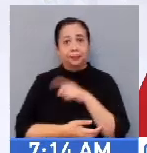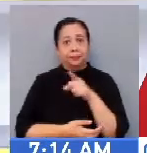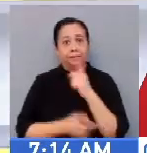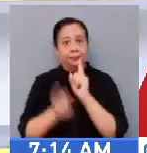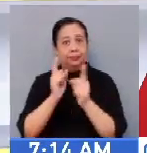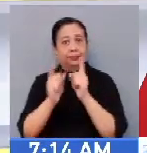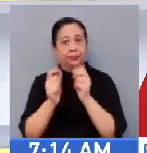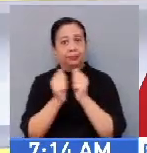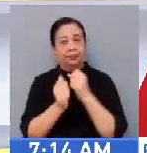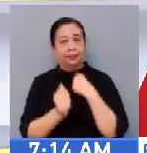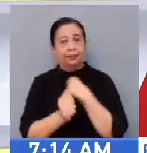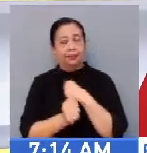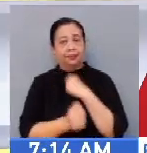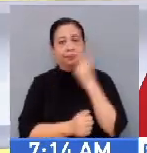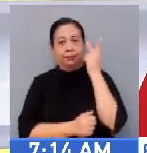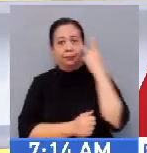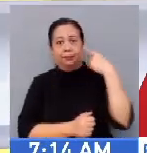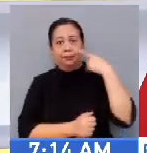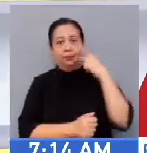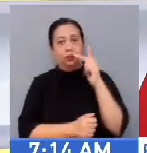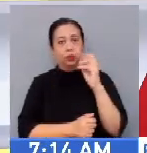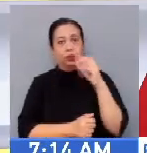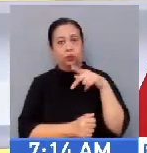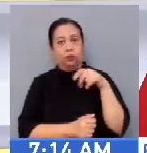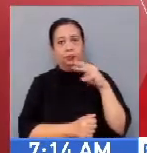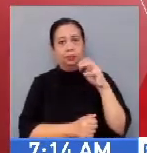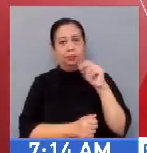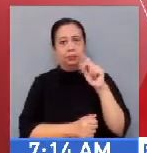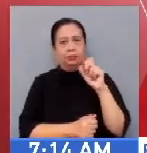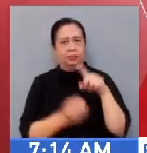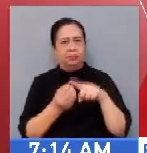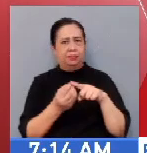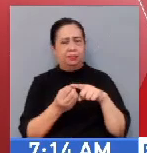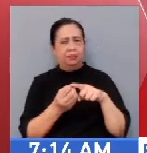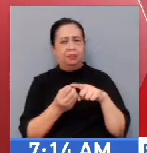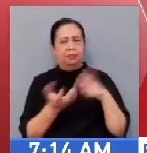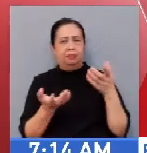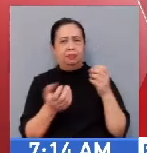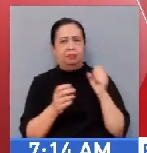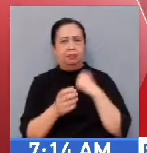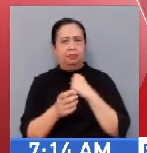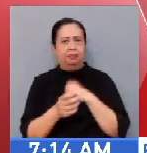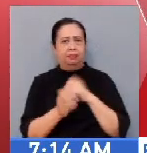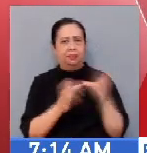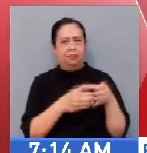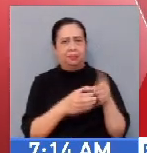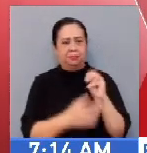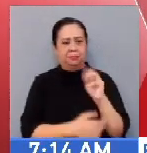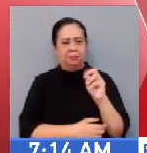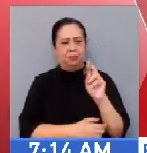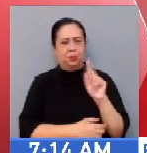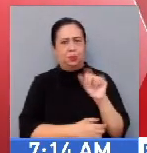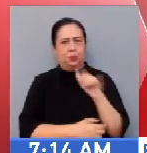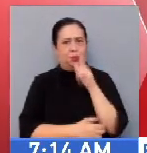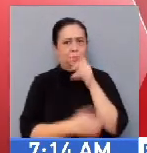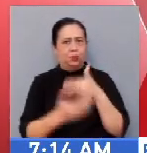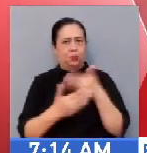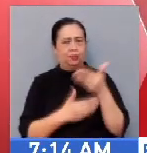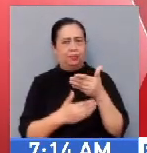Coco Pimentel hinggil sa issue ng Senate Minority? Pwede nyo ba ibahagi sa amin? Sino po yung susunod na Senate Minority